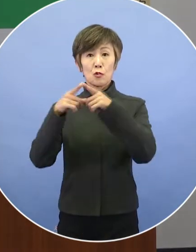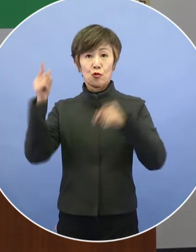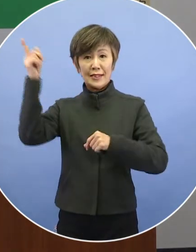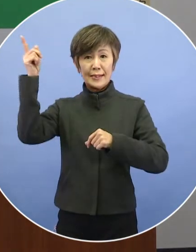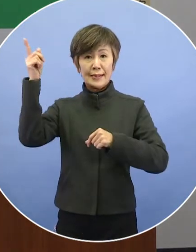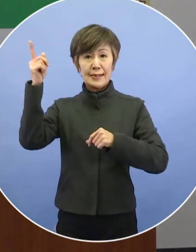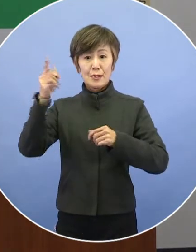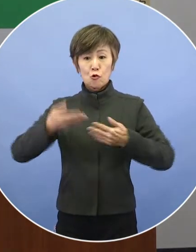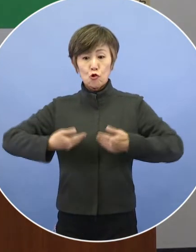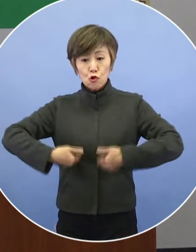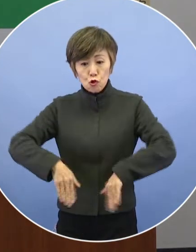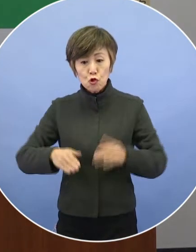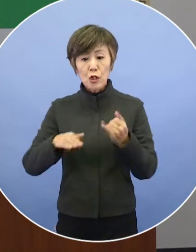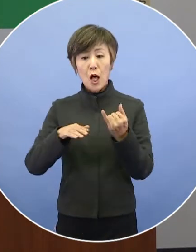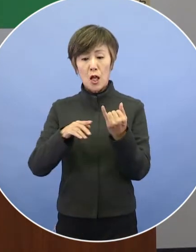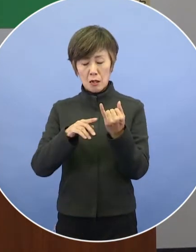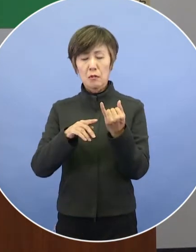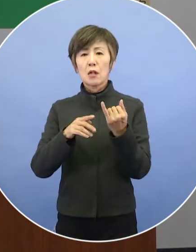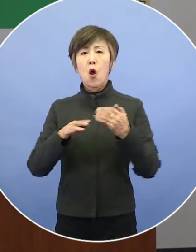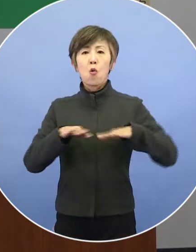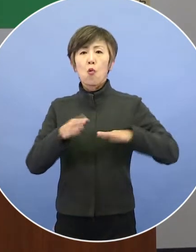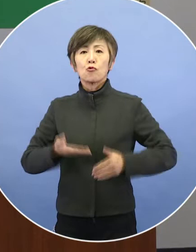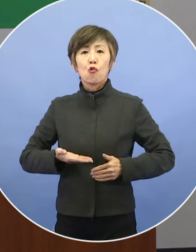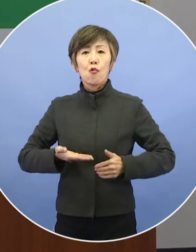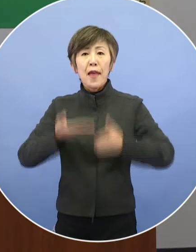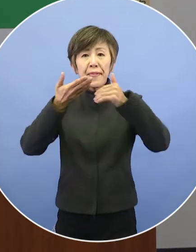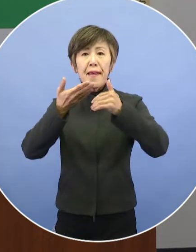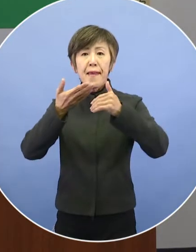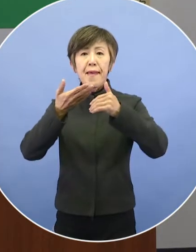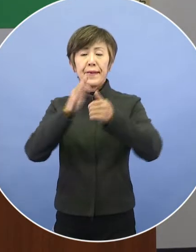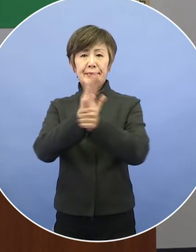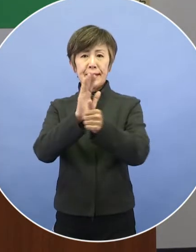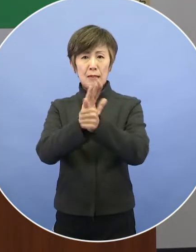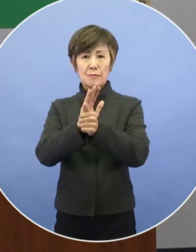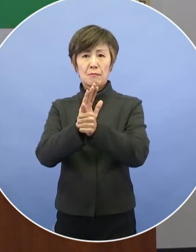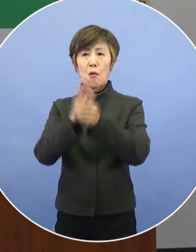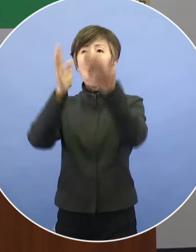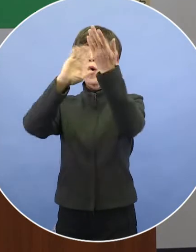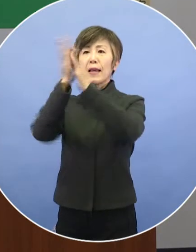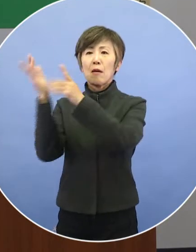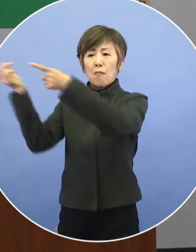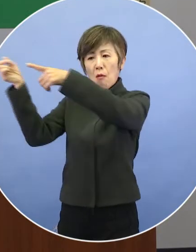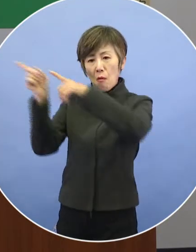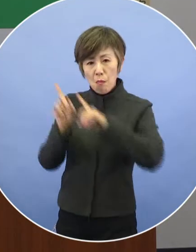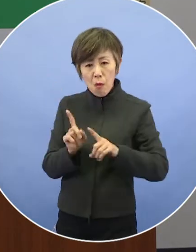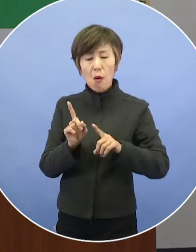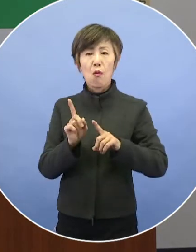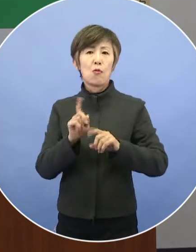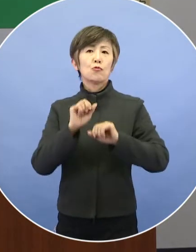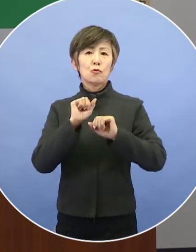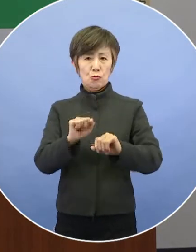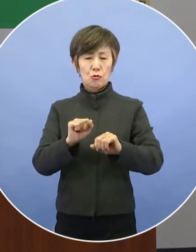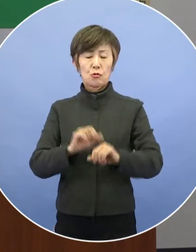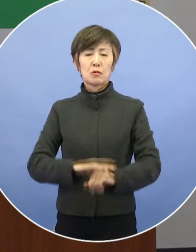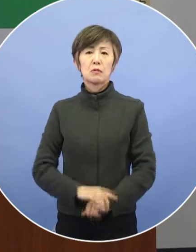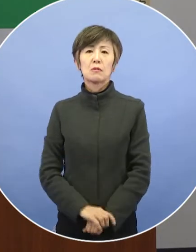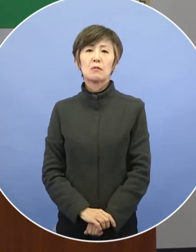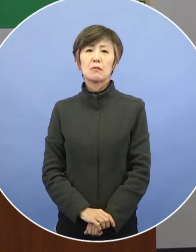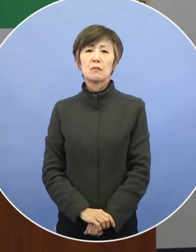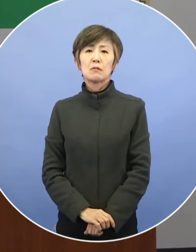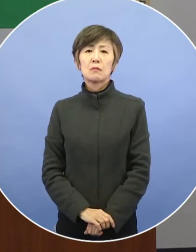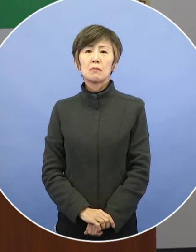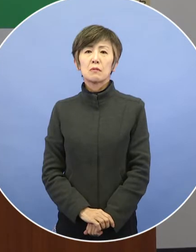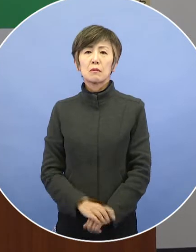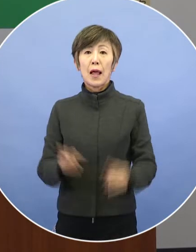続きまして国の方の出産子育て応援事業を受けましてそれを県として実施をさせていただくということでございまし